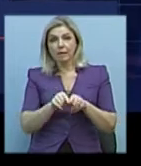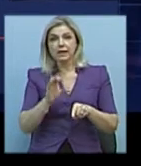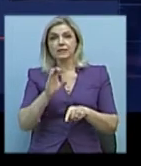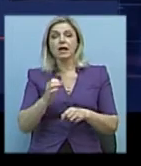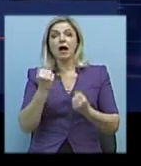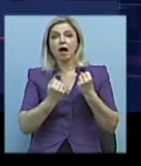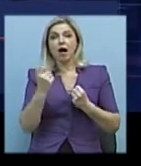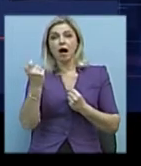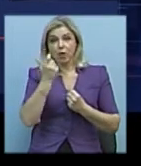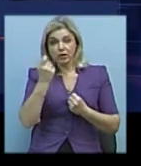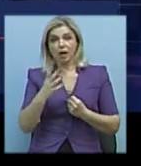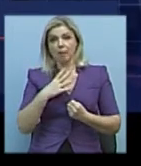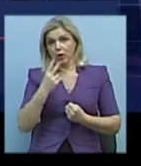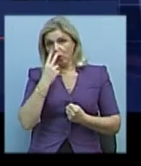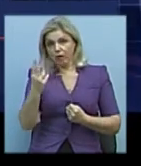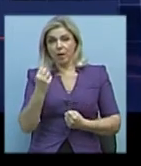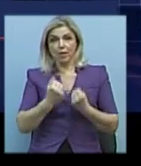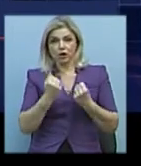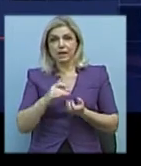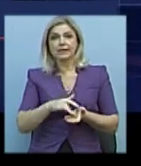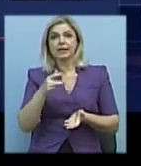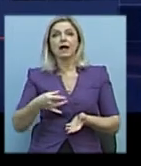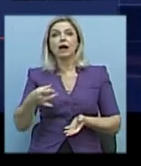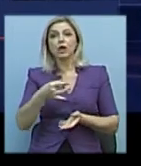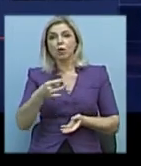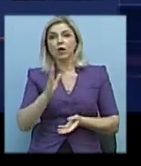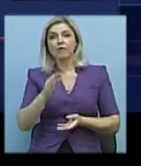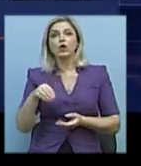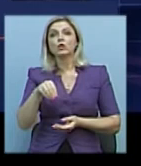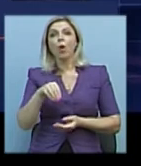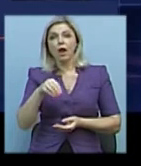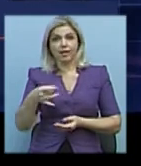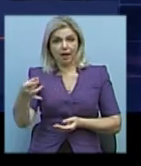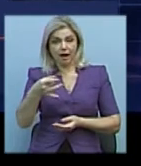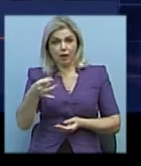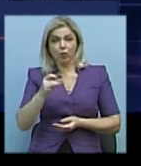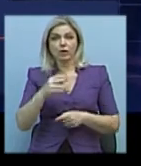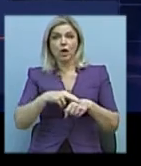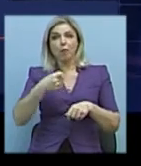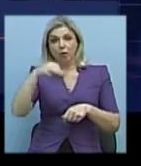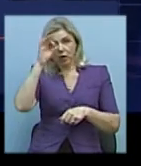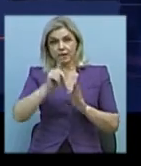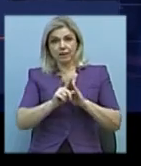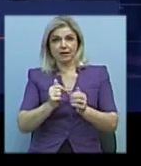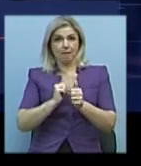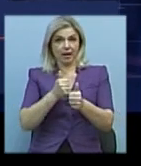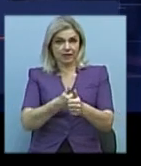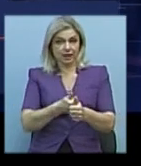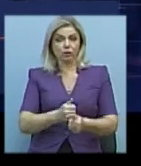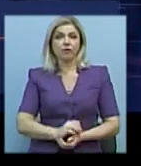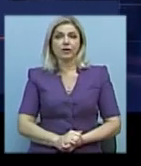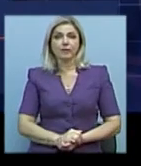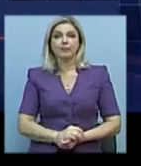було помічено автомобіль у центральному районі Миколаєва у мікрорайоні Соляні, та поліцейські почали переслідування.